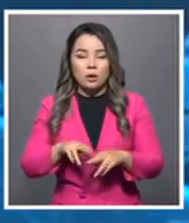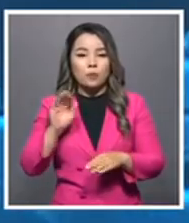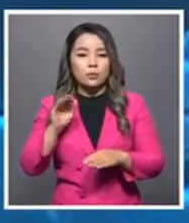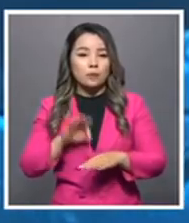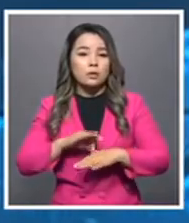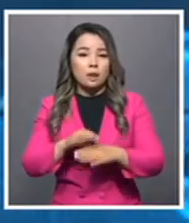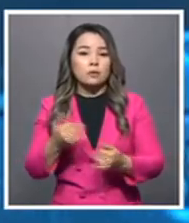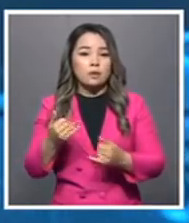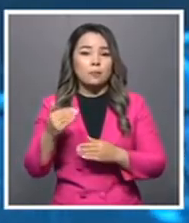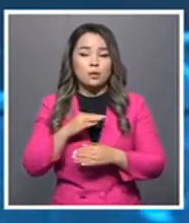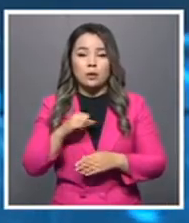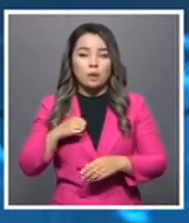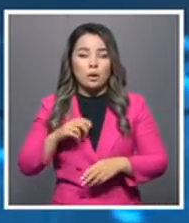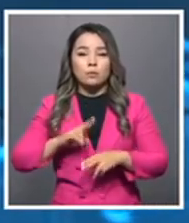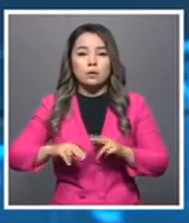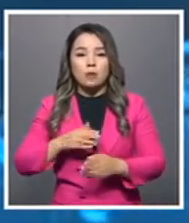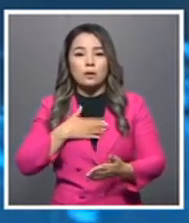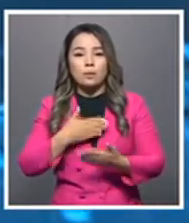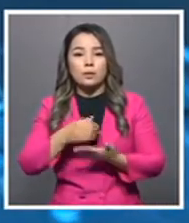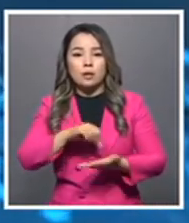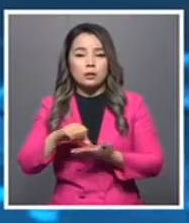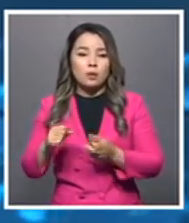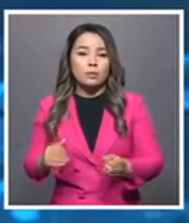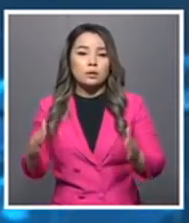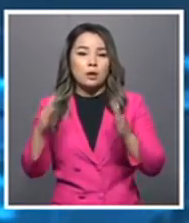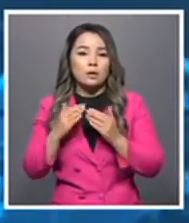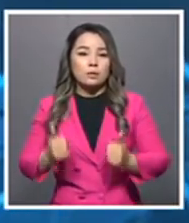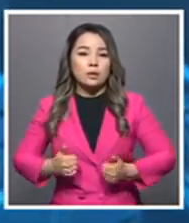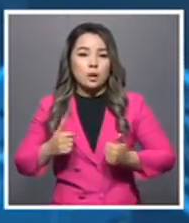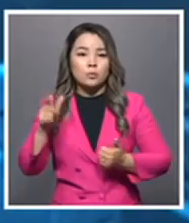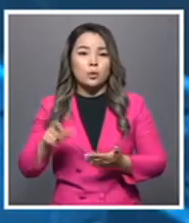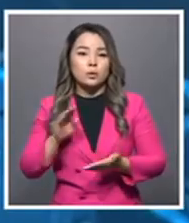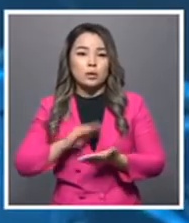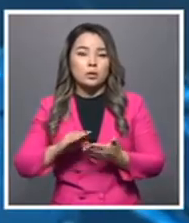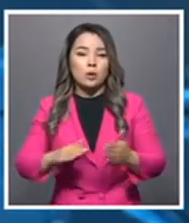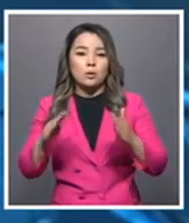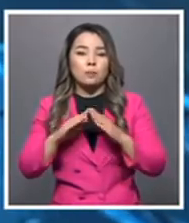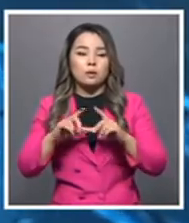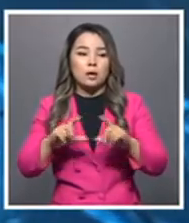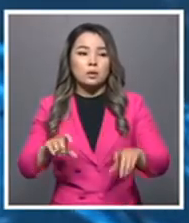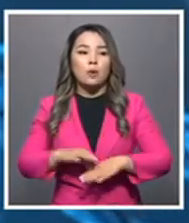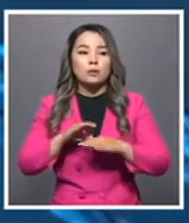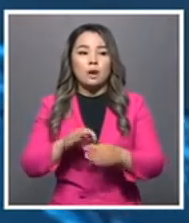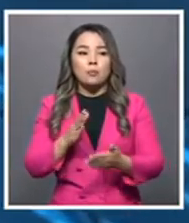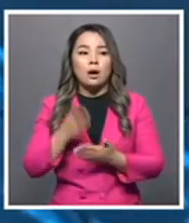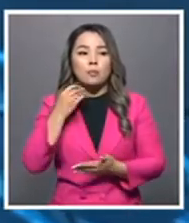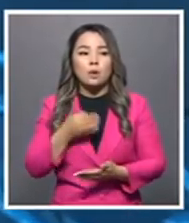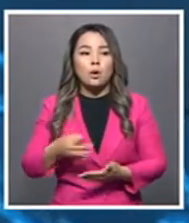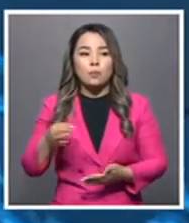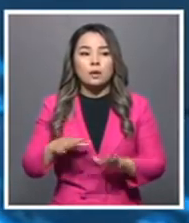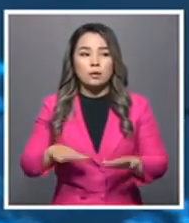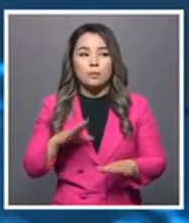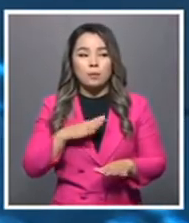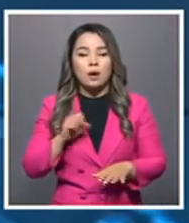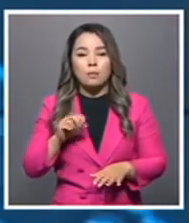қоштасу рәсімі өзі құрылысына атсалысып бой көтеруіне үлес қосқан журналистер үйінің ғимаратында өтті. Алматы облысының әкімі